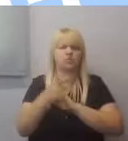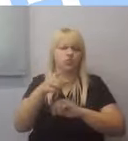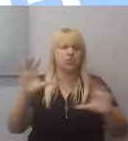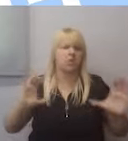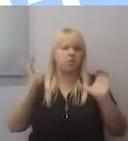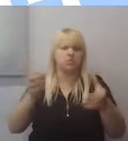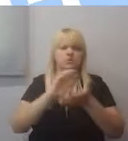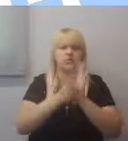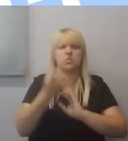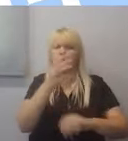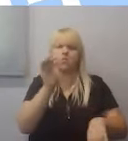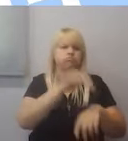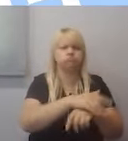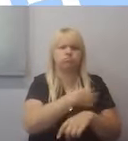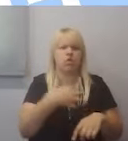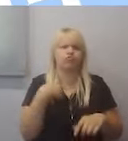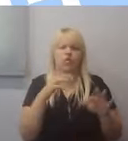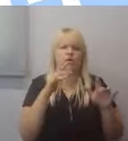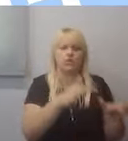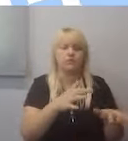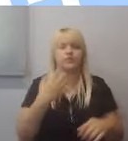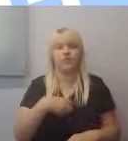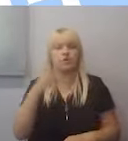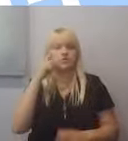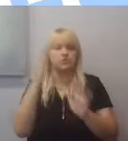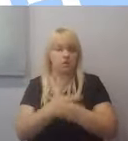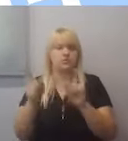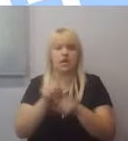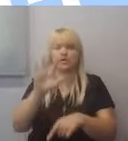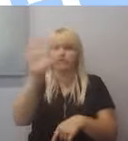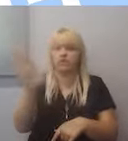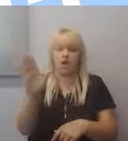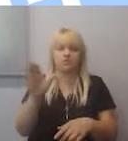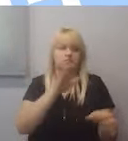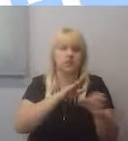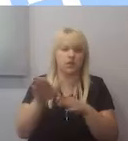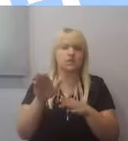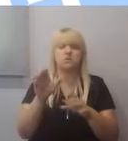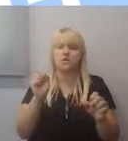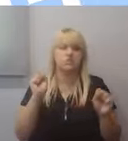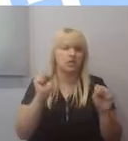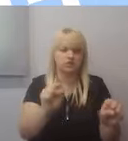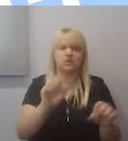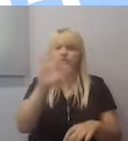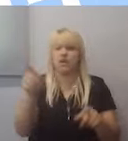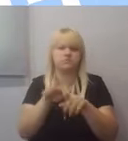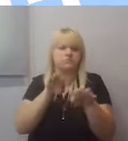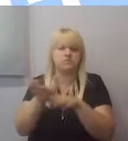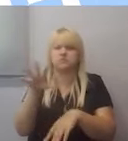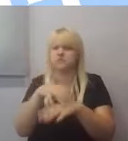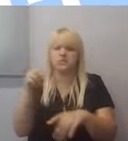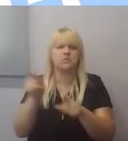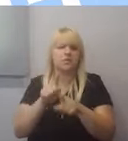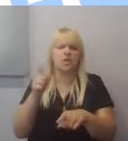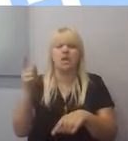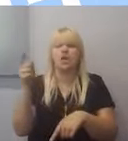pašvaldības tad mums jāsaprot ka mūsu valsts arī nu kā kā totālās aizsardzības valsts līdzīgi kā kā skandināvu valstis kā arī pārējās baltijas valstis